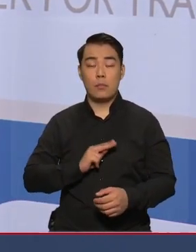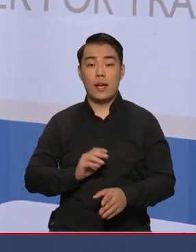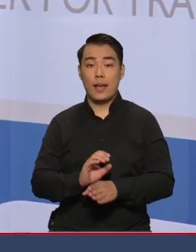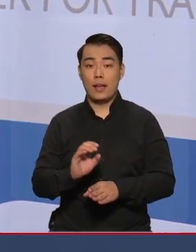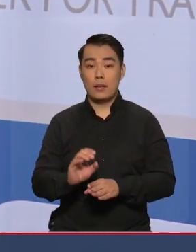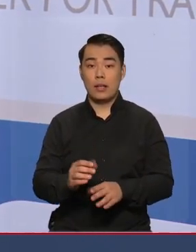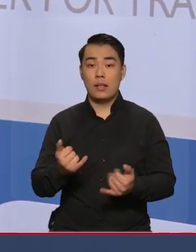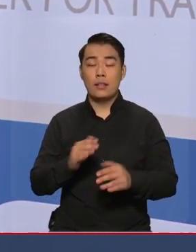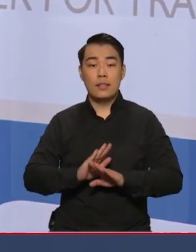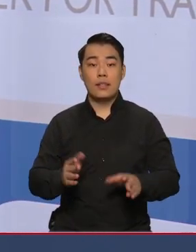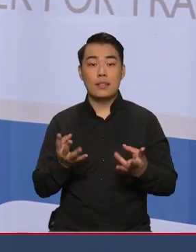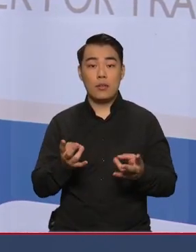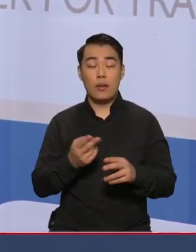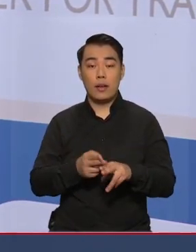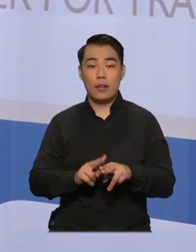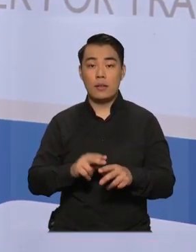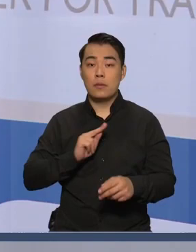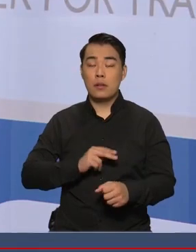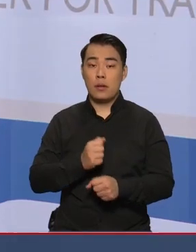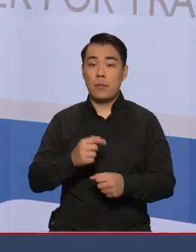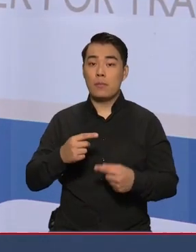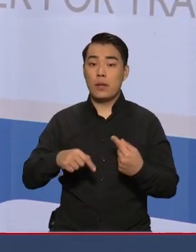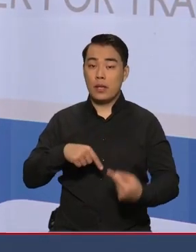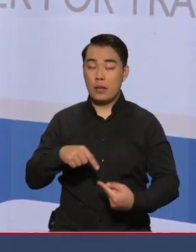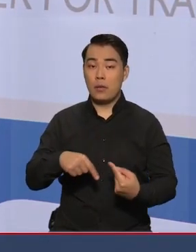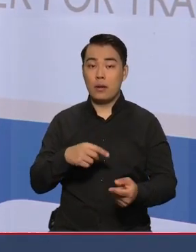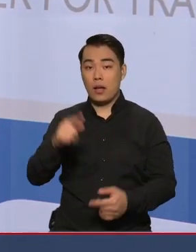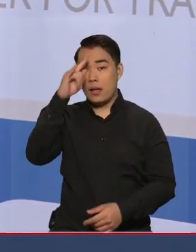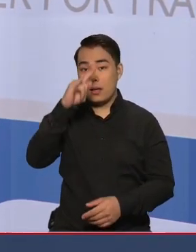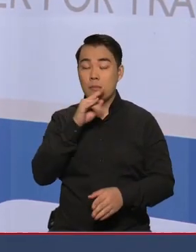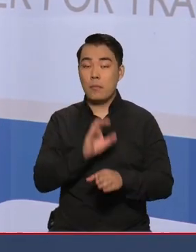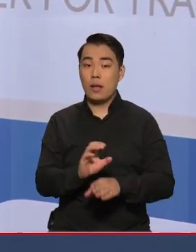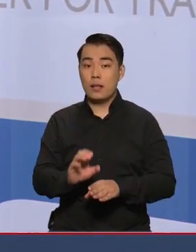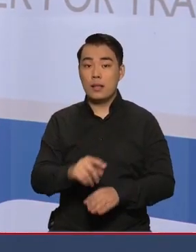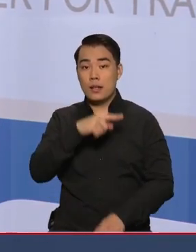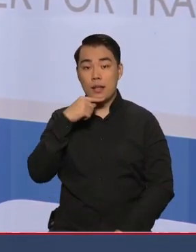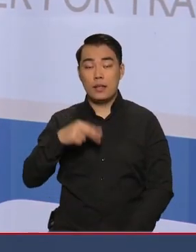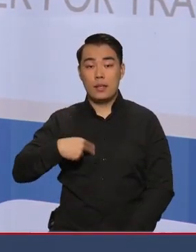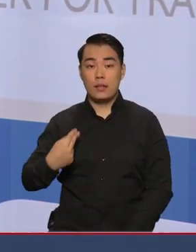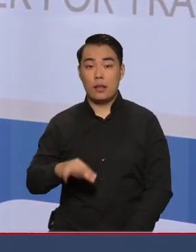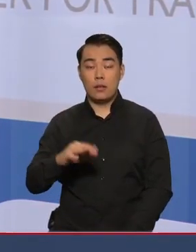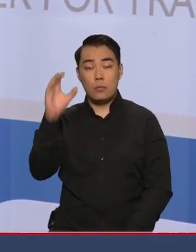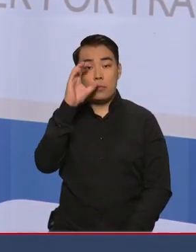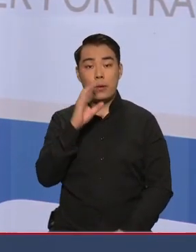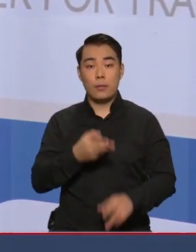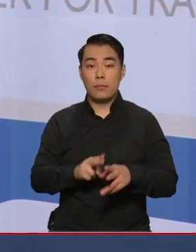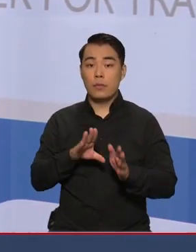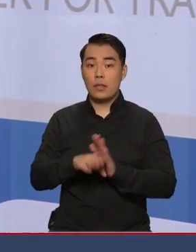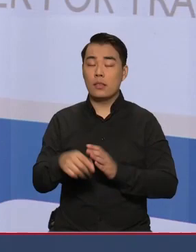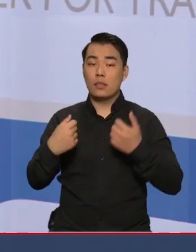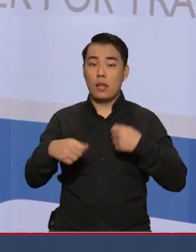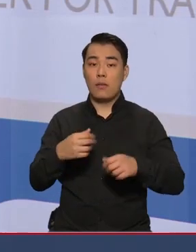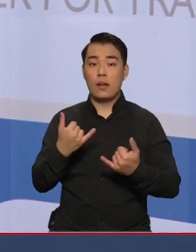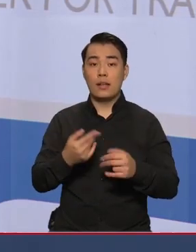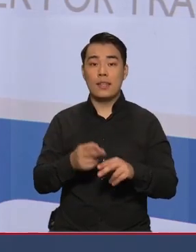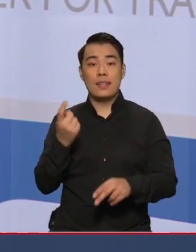Говоря о несырьевом экспорте, больше всего переработанной продукции Казахстан поставляет в Россию, Китай и Узбекистан. Сюда входят и товары